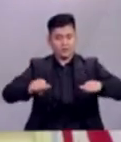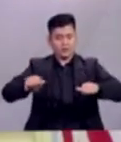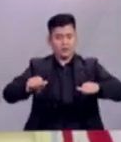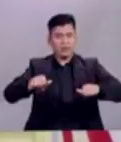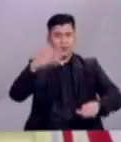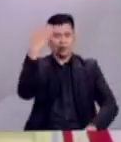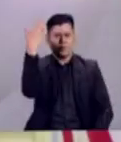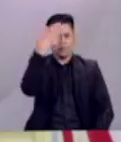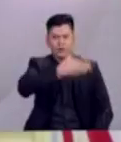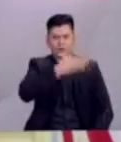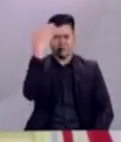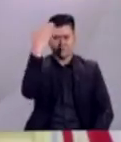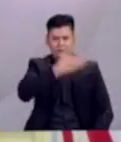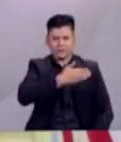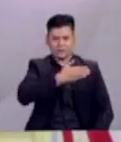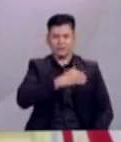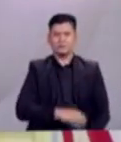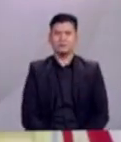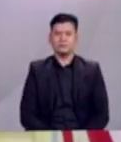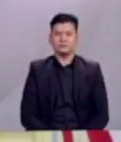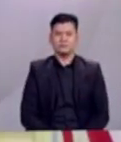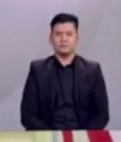pawagam ataupun panggung wayang,